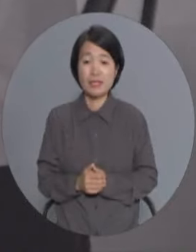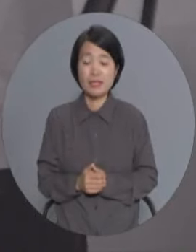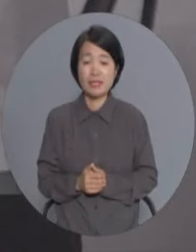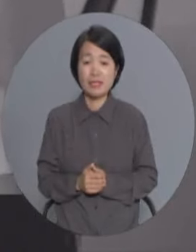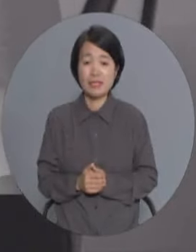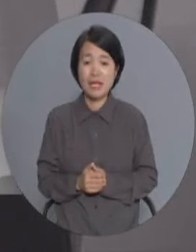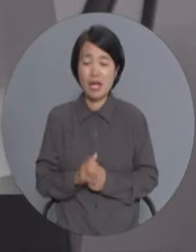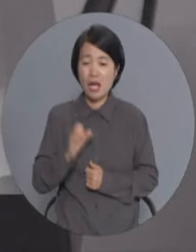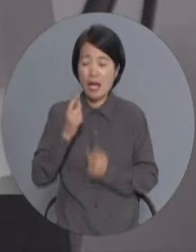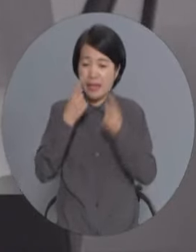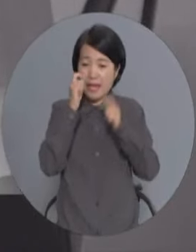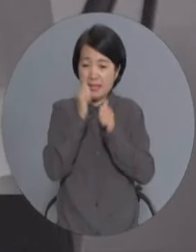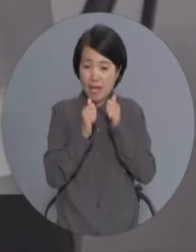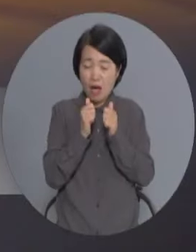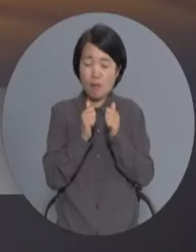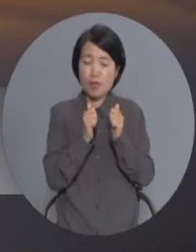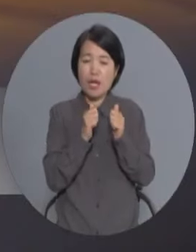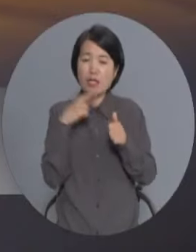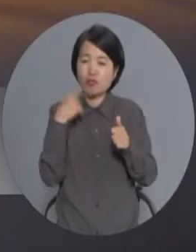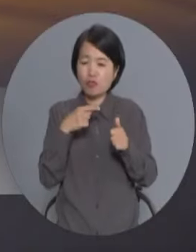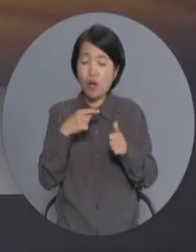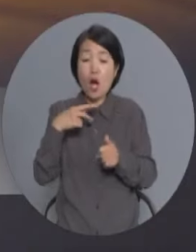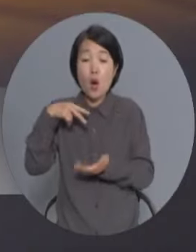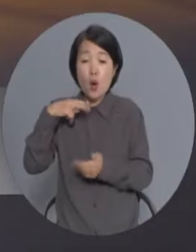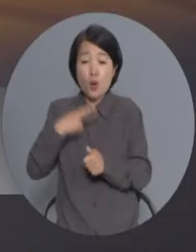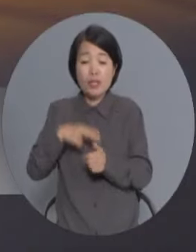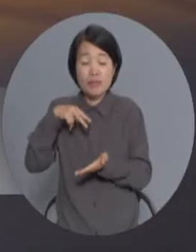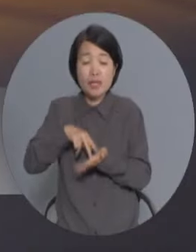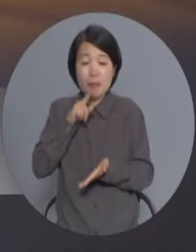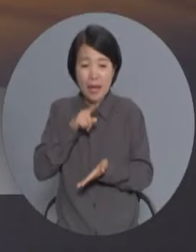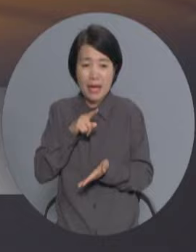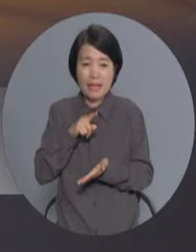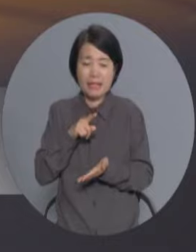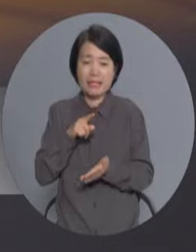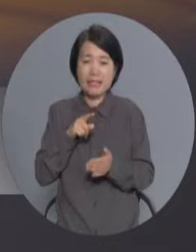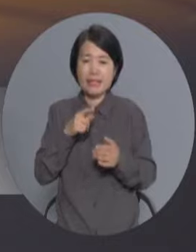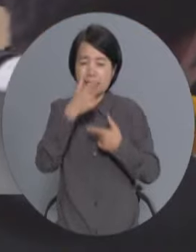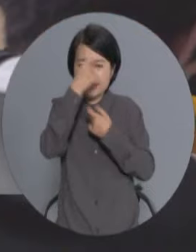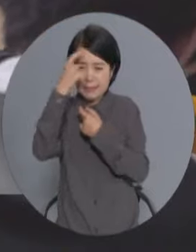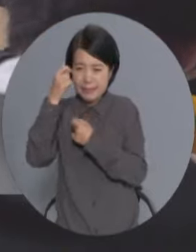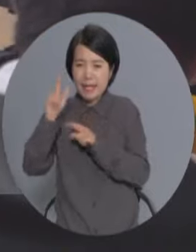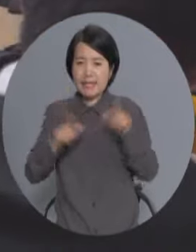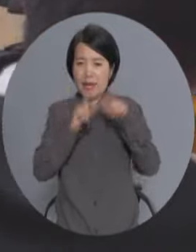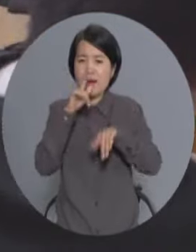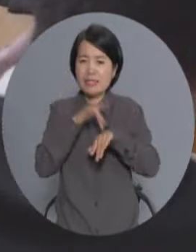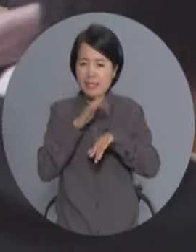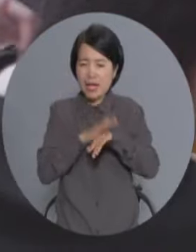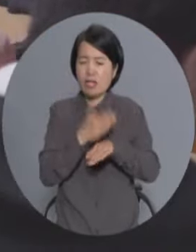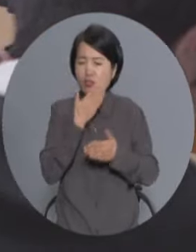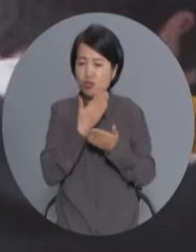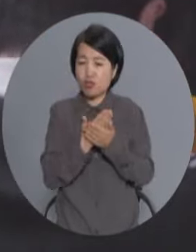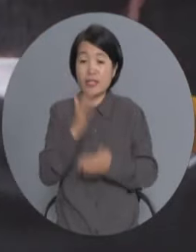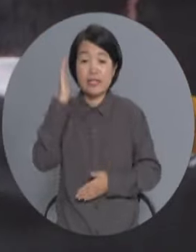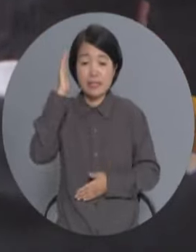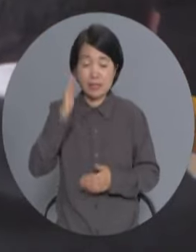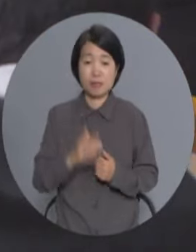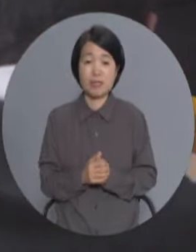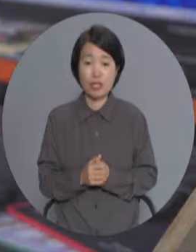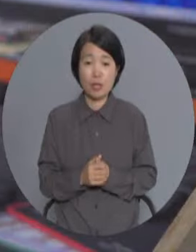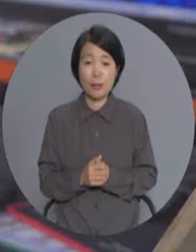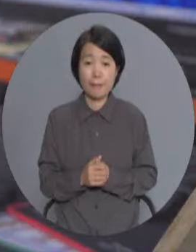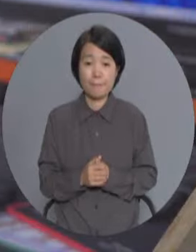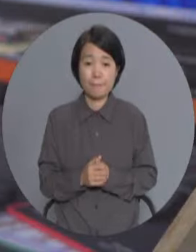기간 입시를 지도한 교사들은 규칙적인 생활 습관과 건강 관리가 중요하다고 조언합니다.